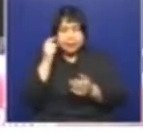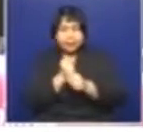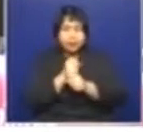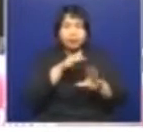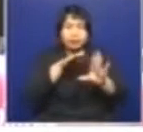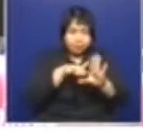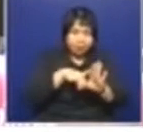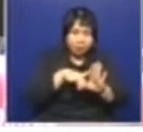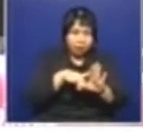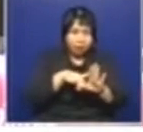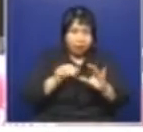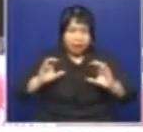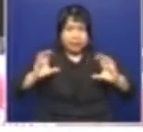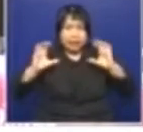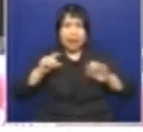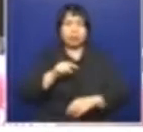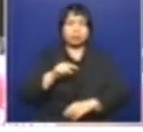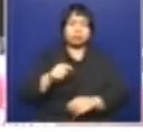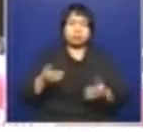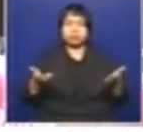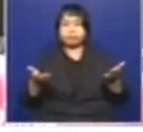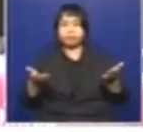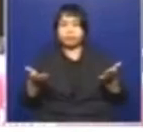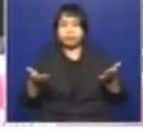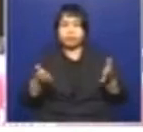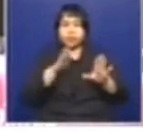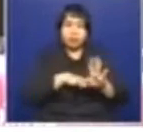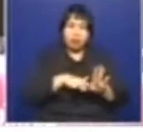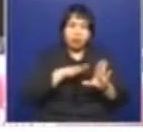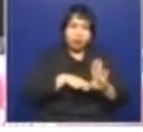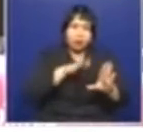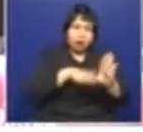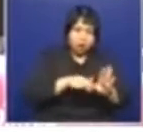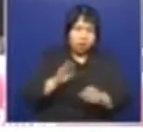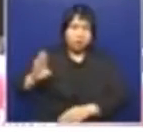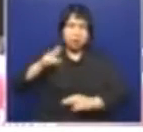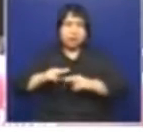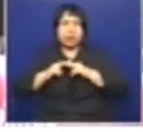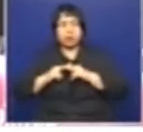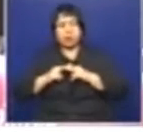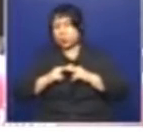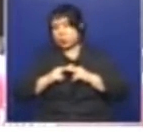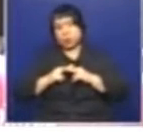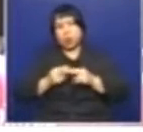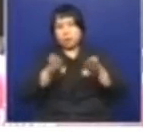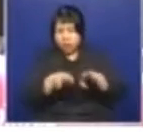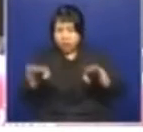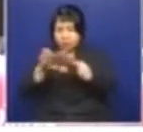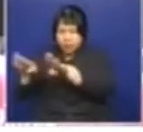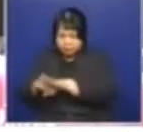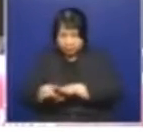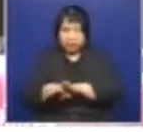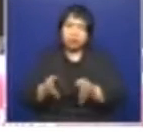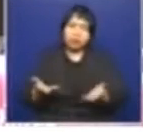ราชการก็กว่าจะเข้าได้เอกชนปิดลงทุกวันเจ๊งลงทุกวันเด็กไม่มีเ